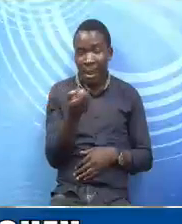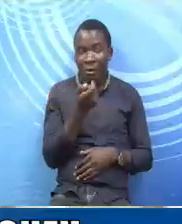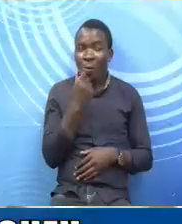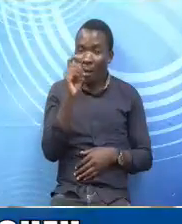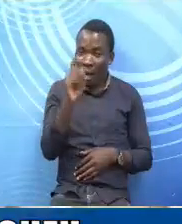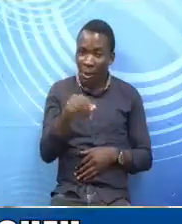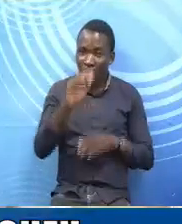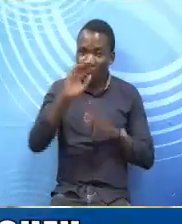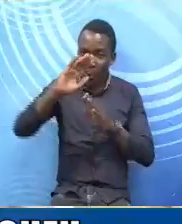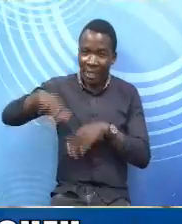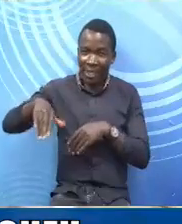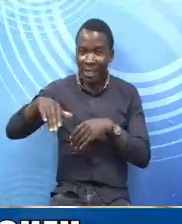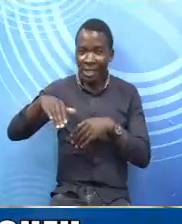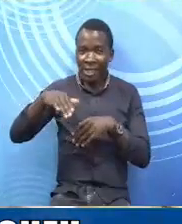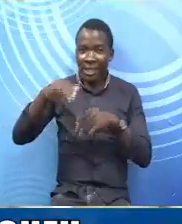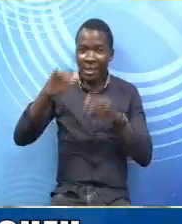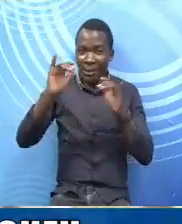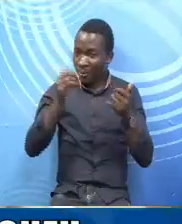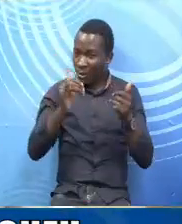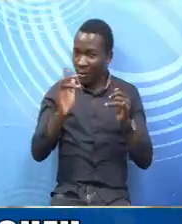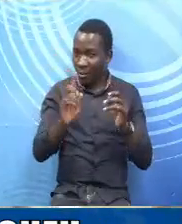bakwiye kureka isi iyo si umukino ukina